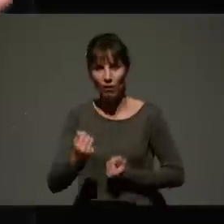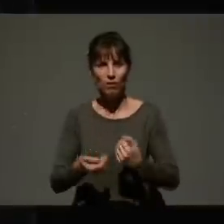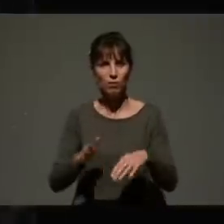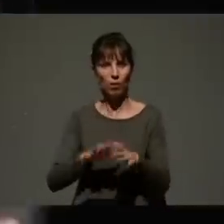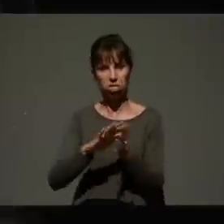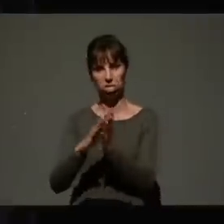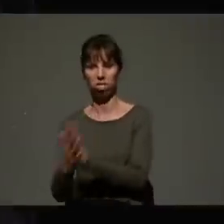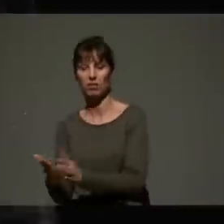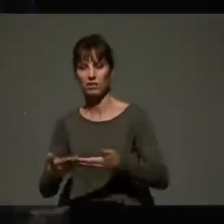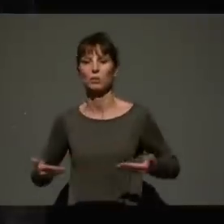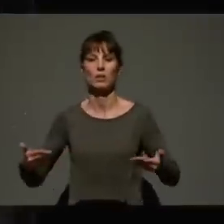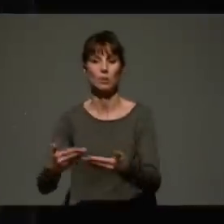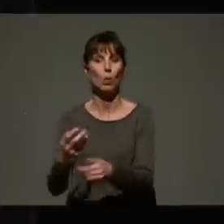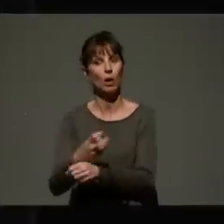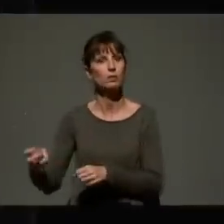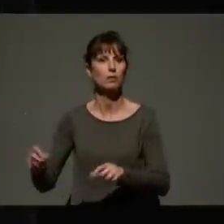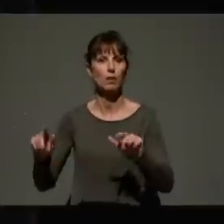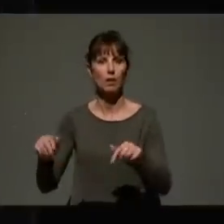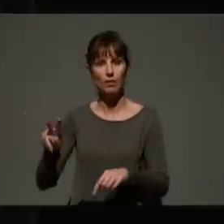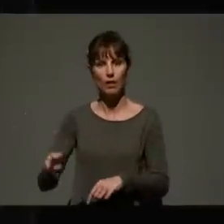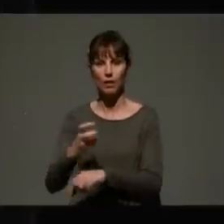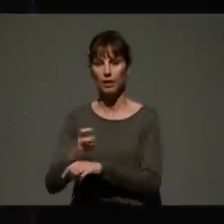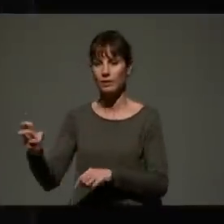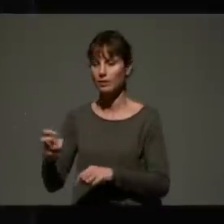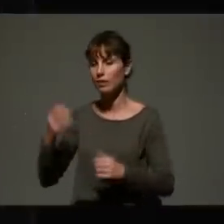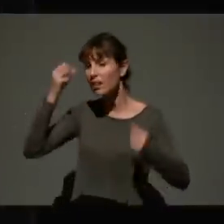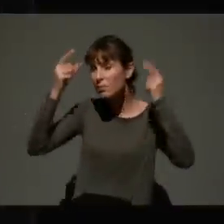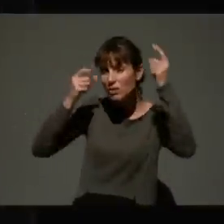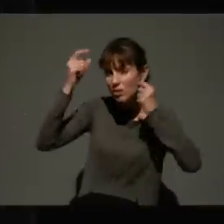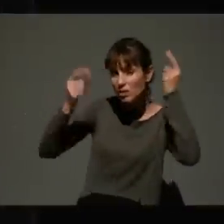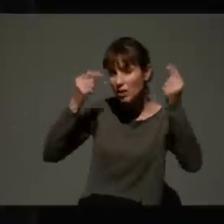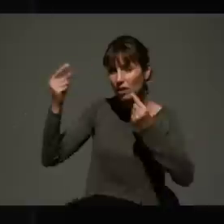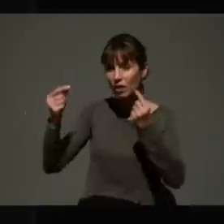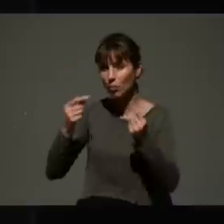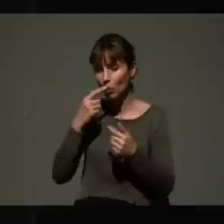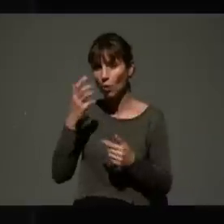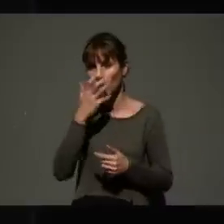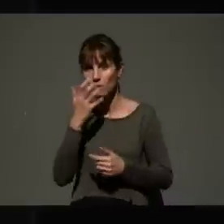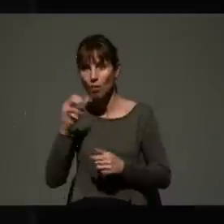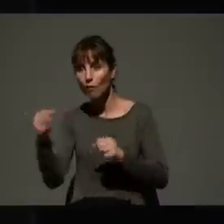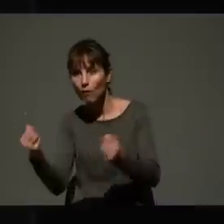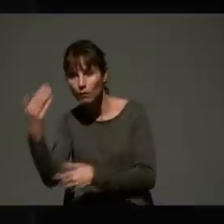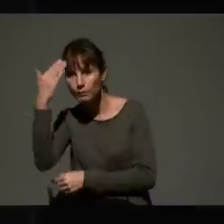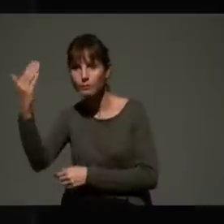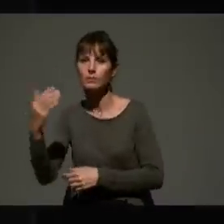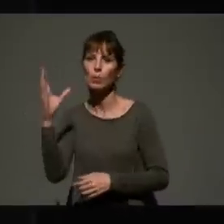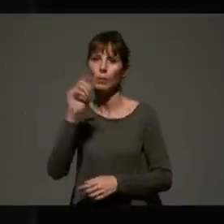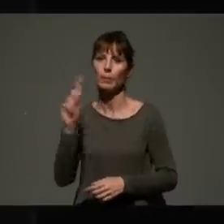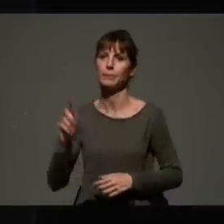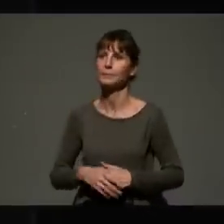santé à des situations à risque. Et on peut imaginer qu'un jour ou l'autre, il y ait des catastrophes. Donc ça, il ne faut quand même pas qu'on oublie